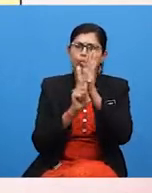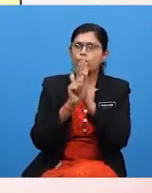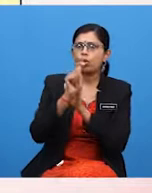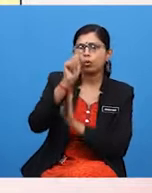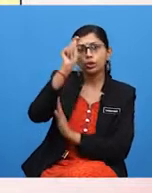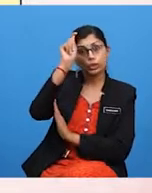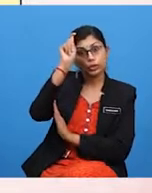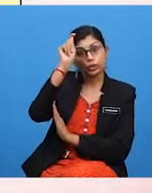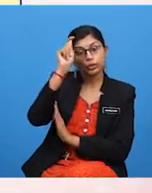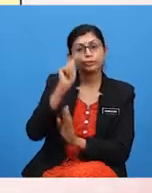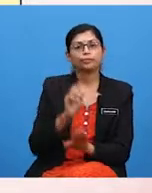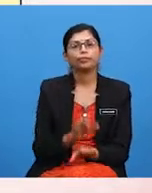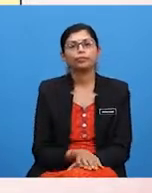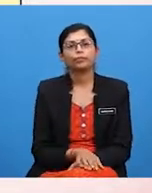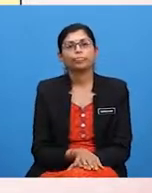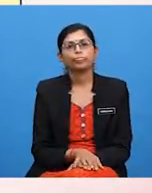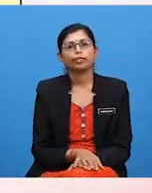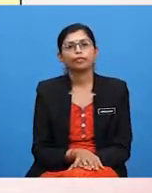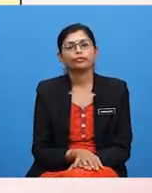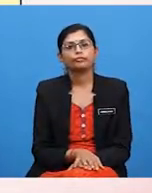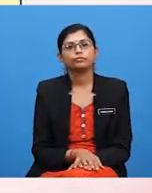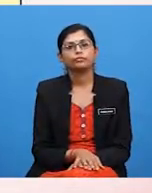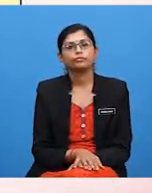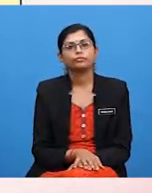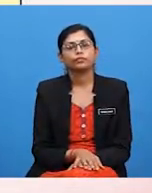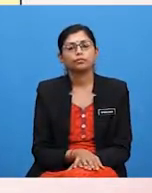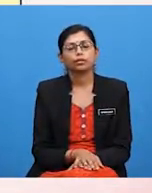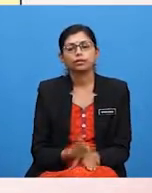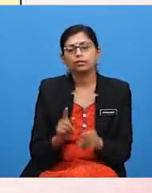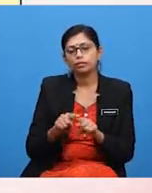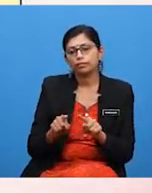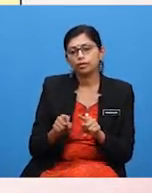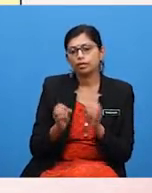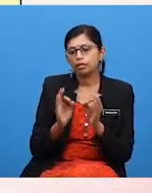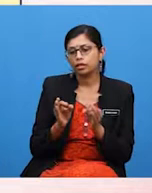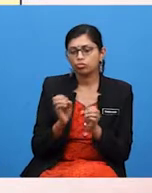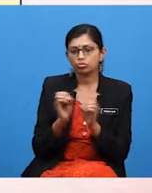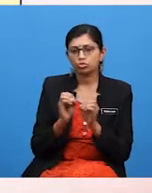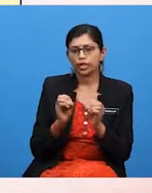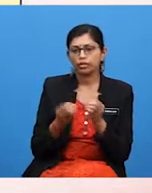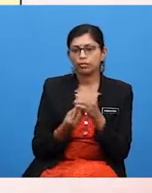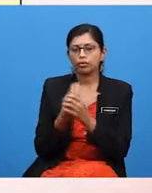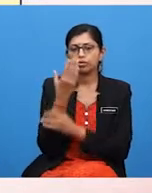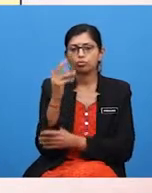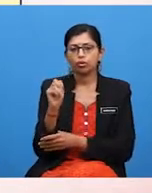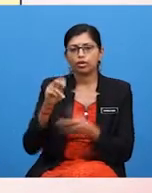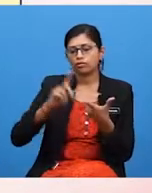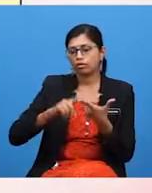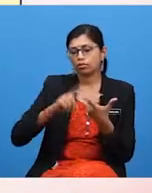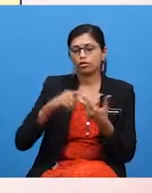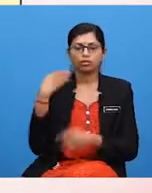manakala pertumbuhan tumbuhan yang tidak mengalami pertumbuhan sekunder